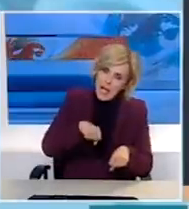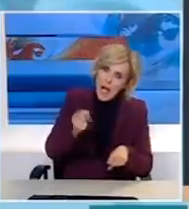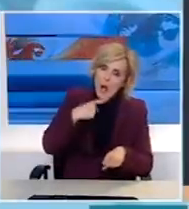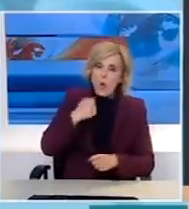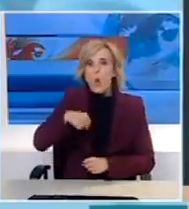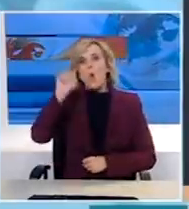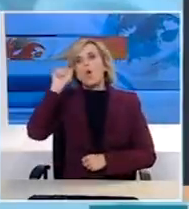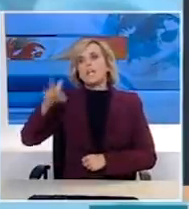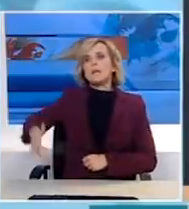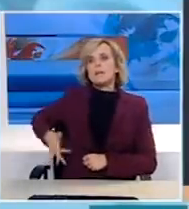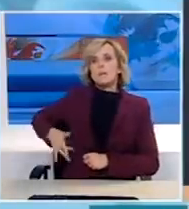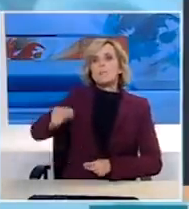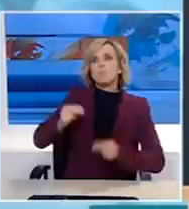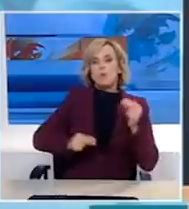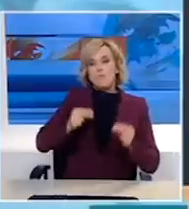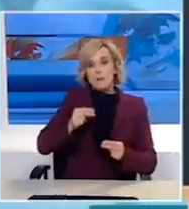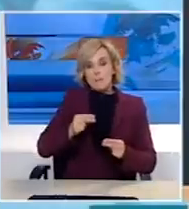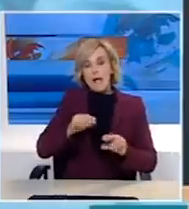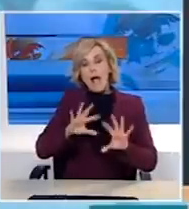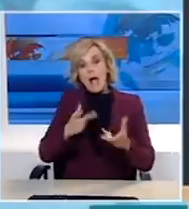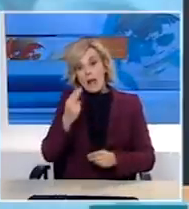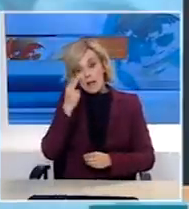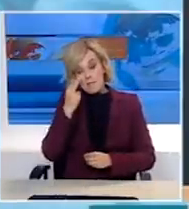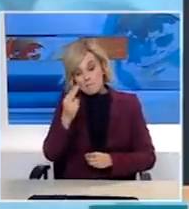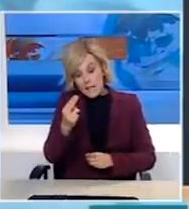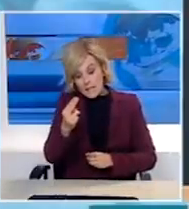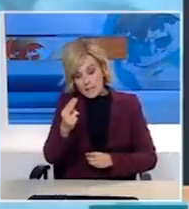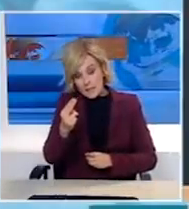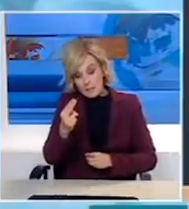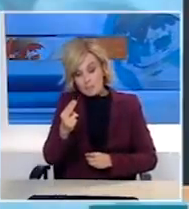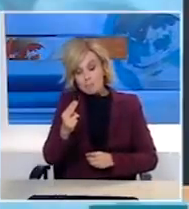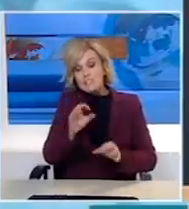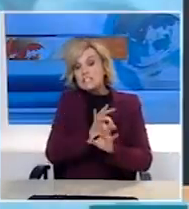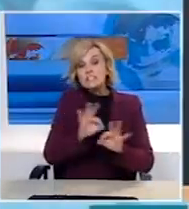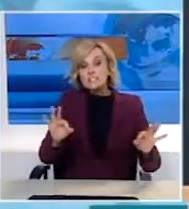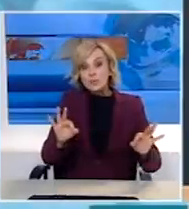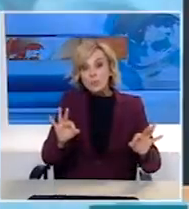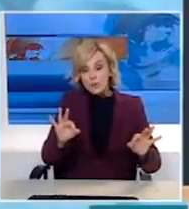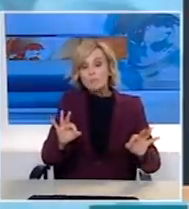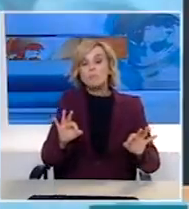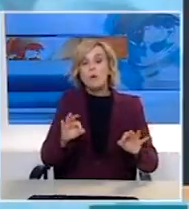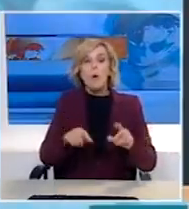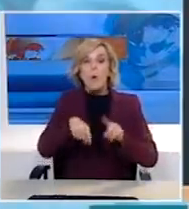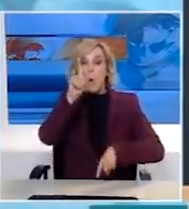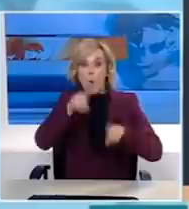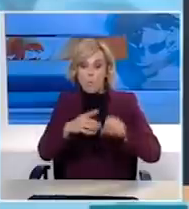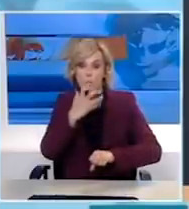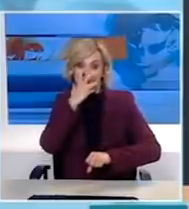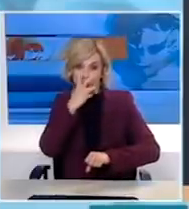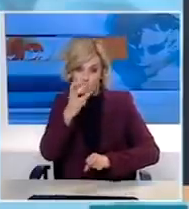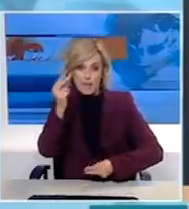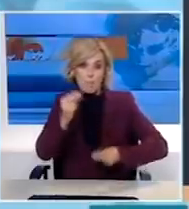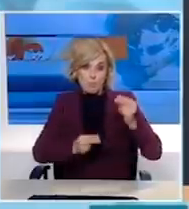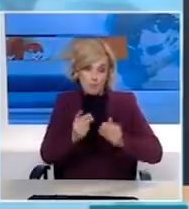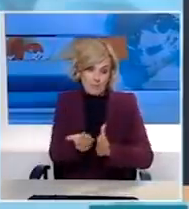ότι κάνει οξία βλάβη στα νεφρά. Αυτό που φαίνεται να είναι σίγουρο και με δημοσιεύσεις και από την Αμερική είναι ότι οι σοβαρά ασθενείς μπορεί να τους επηρεάσει την νεφρική